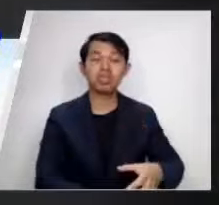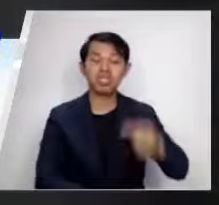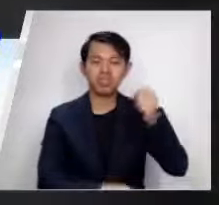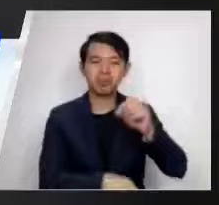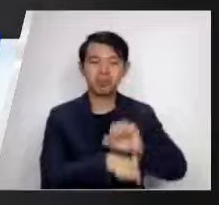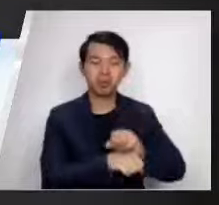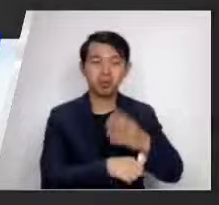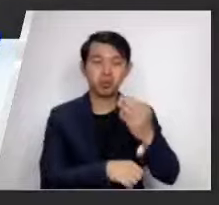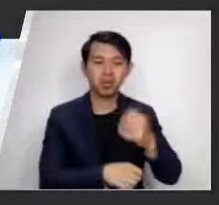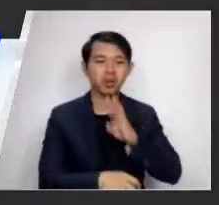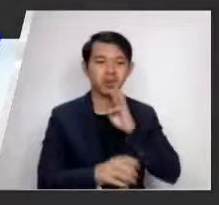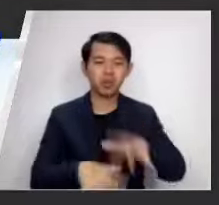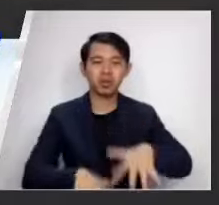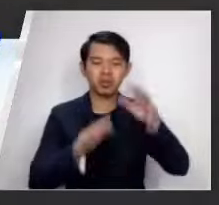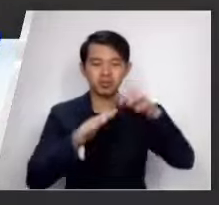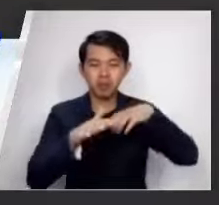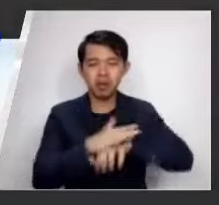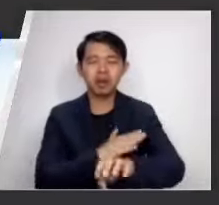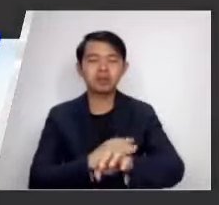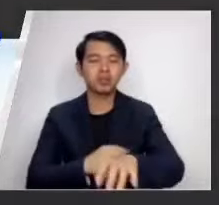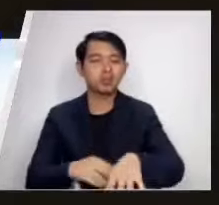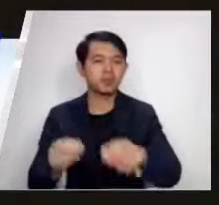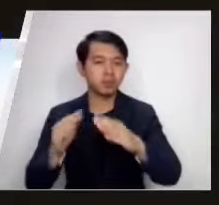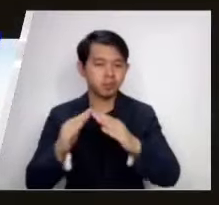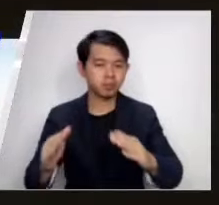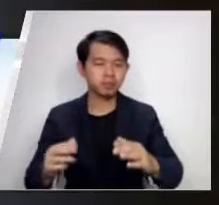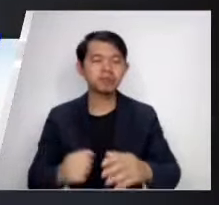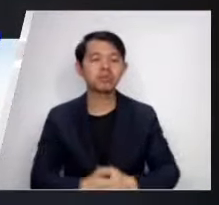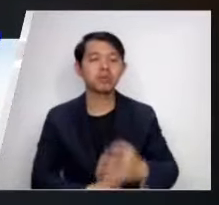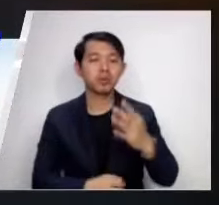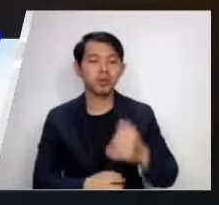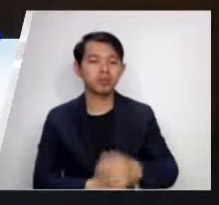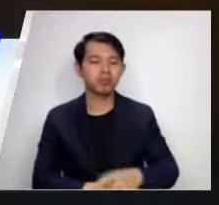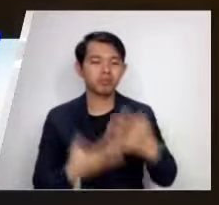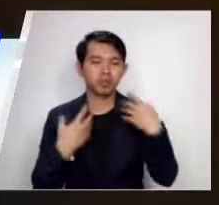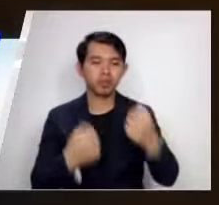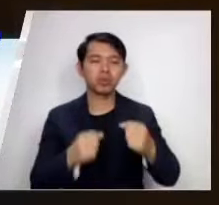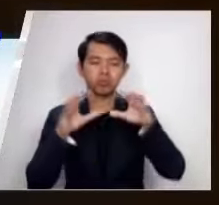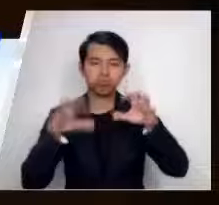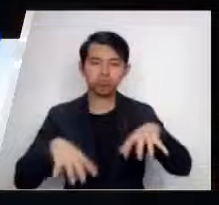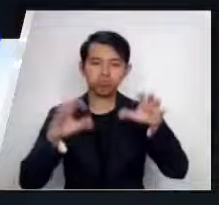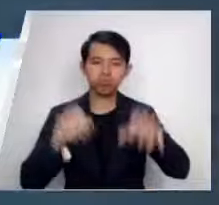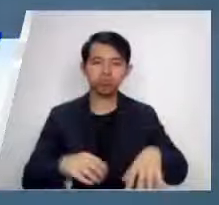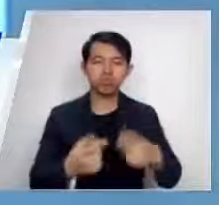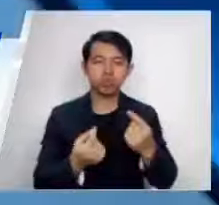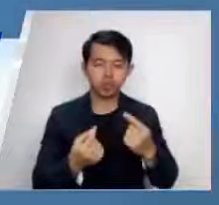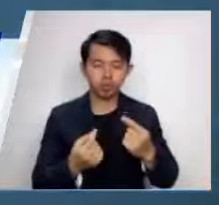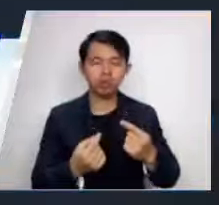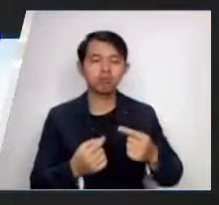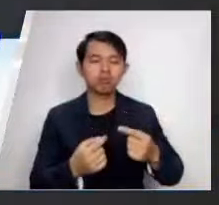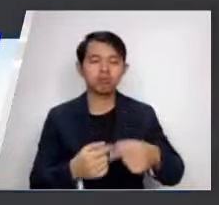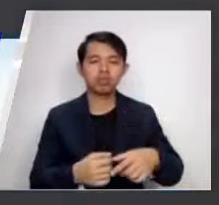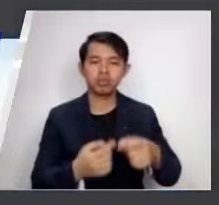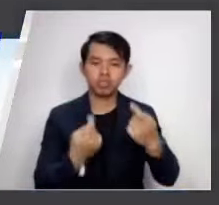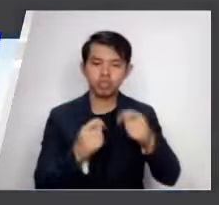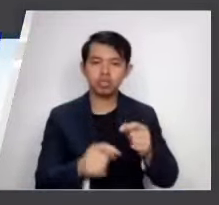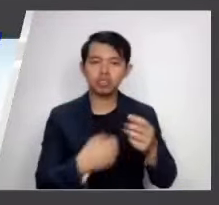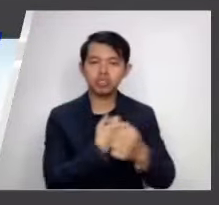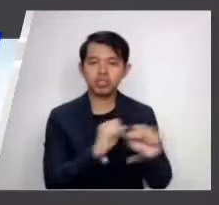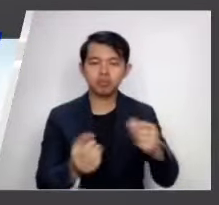Umapaw daw ang kalapit na irigasyon dahil sa malakas na ulan. Lumusong sila sa baha para isalba ang mga gamit. Marami pang